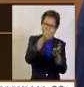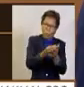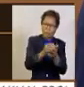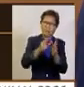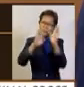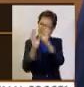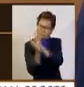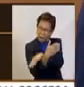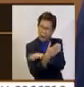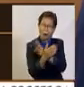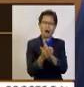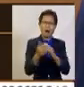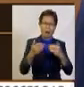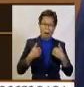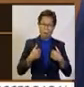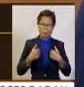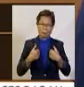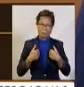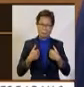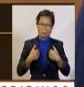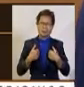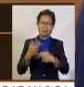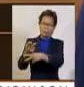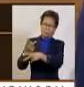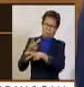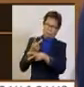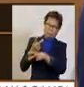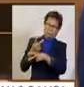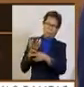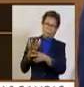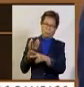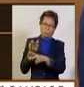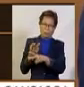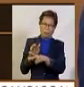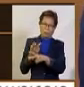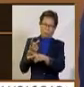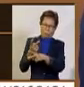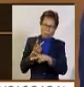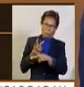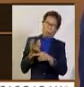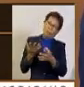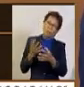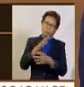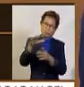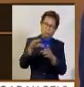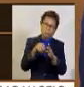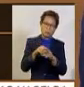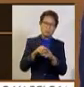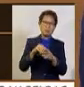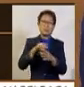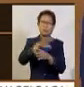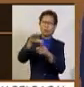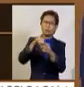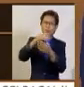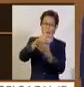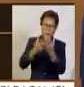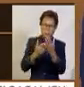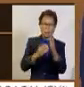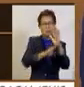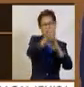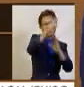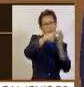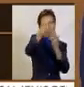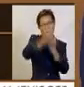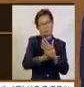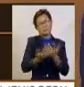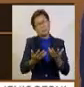substituting existing foreign denominated loans, also including some of our development projects. I think, but